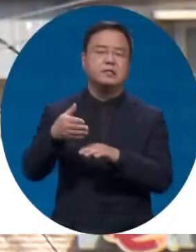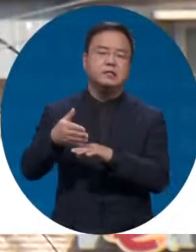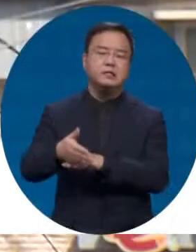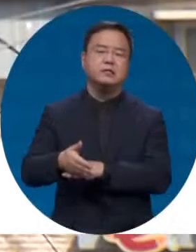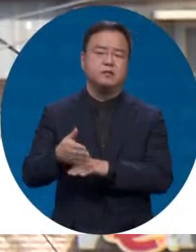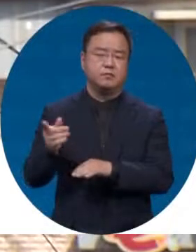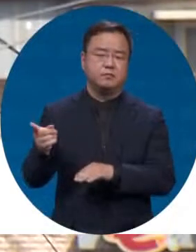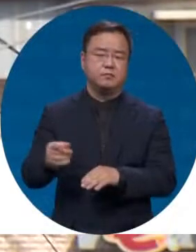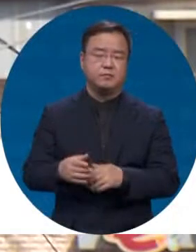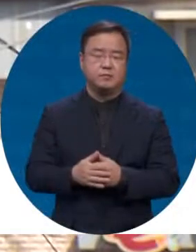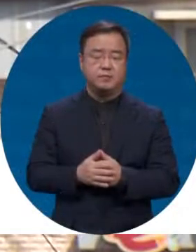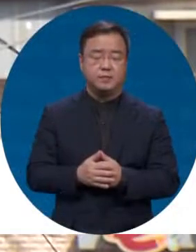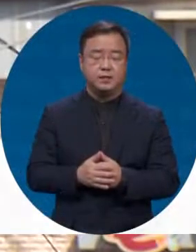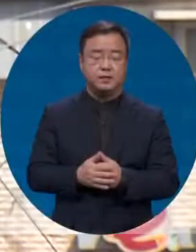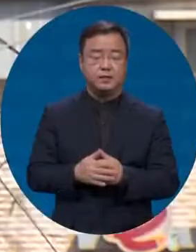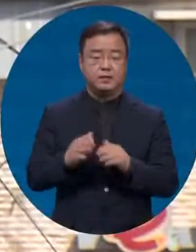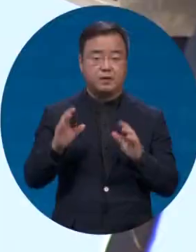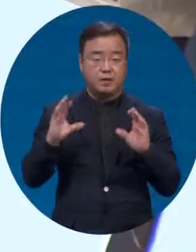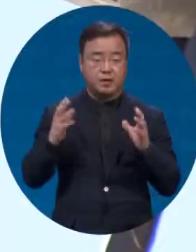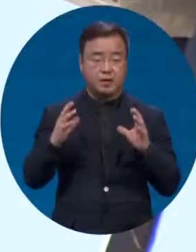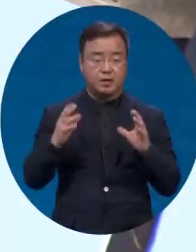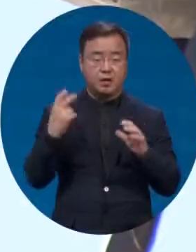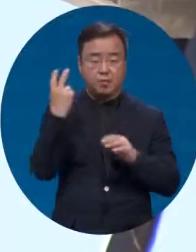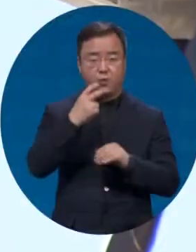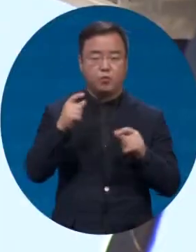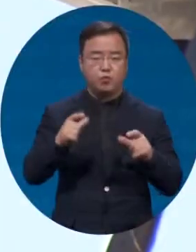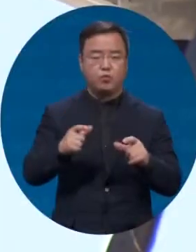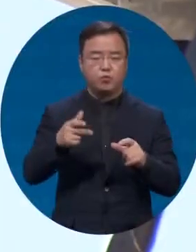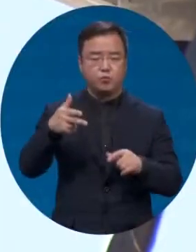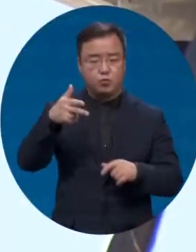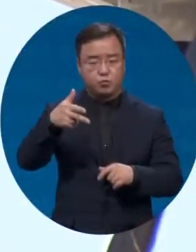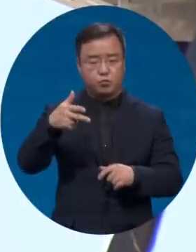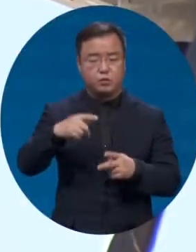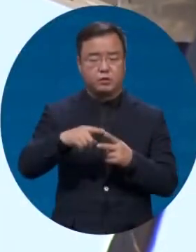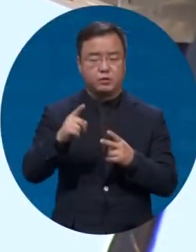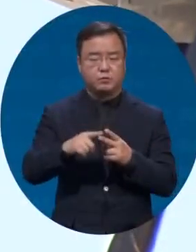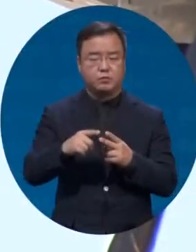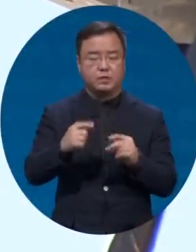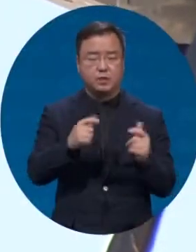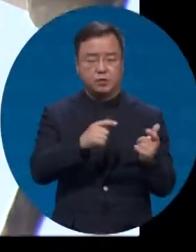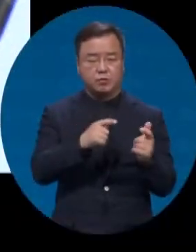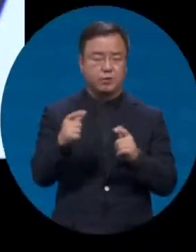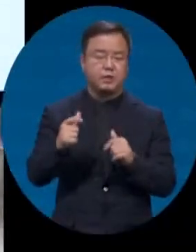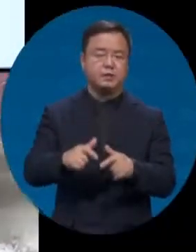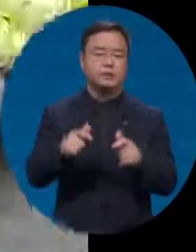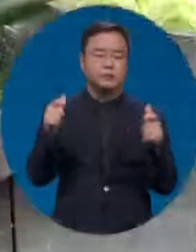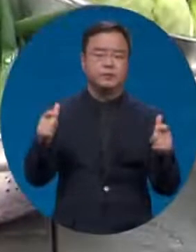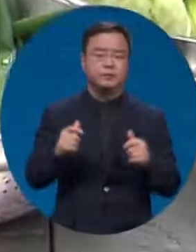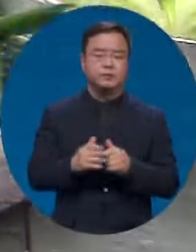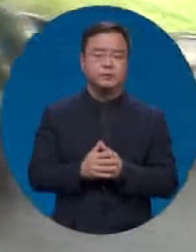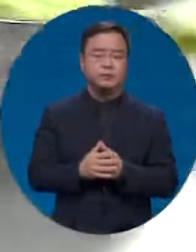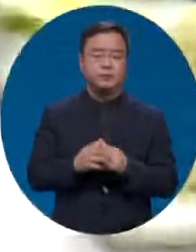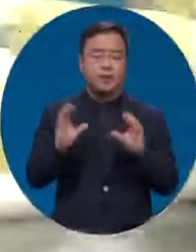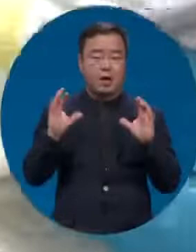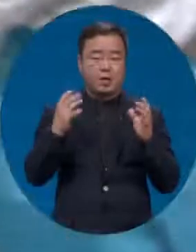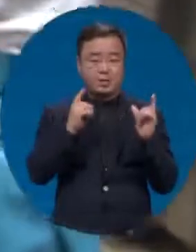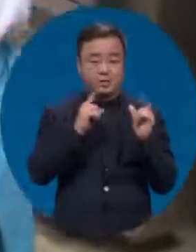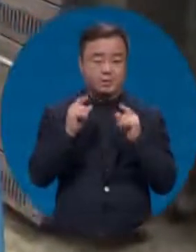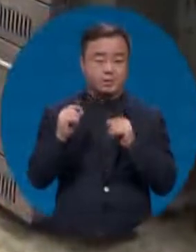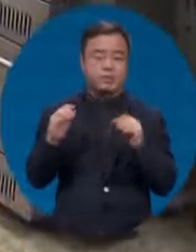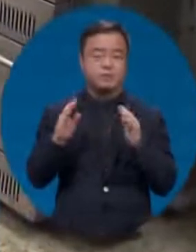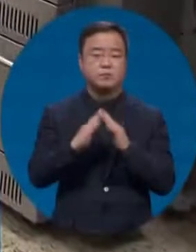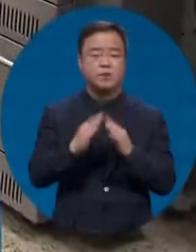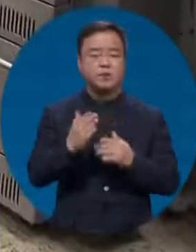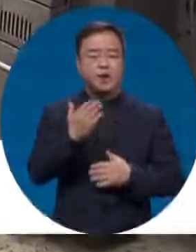어린이 보호구역 안에 무인 교통단속 장비 등 교통안전 시설도 늘릴 계획입니다 어린이 급식 소외